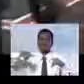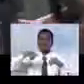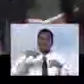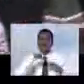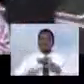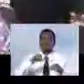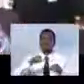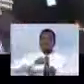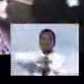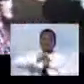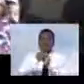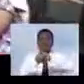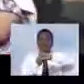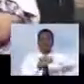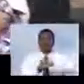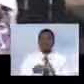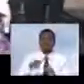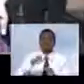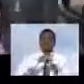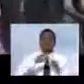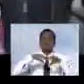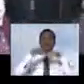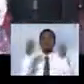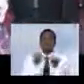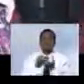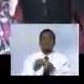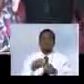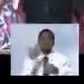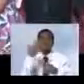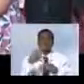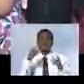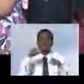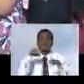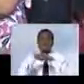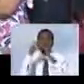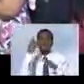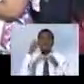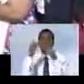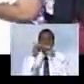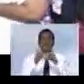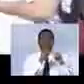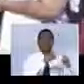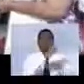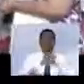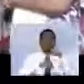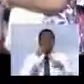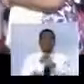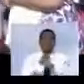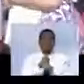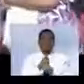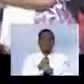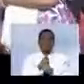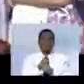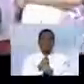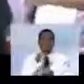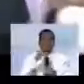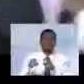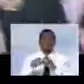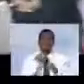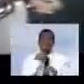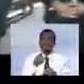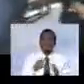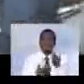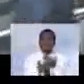l'éventuelle transformation du Club des Cinq en une organisation mondiale soit l'un des sujets clés à cette rencontre. Ce qui fait dire